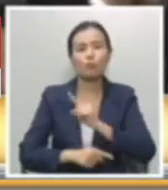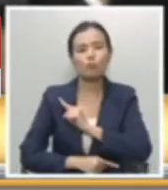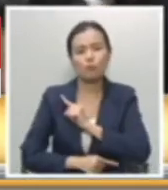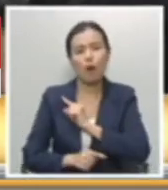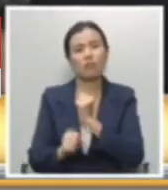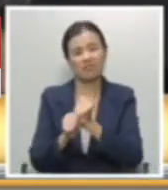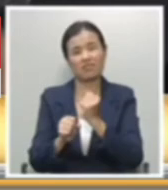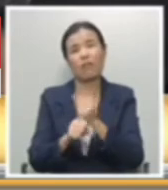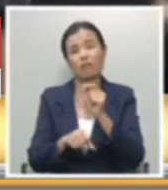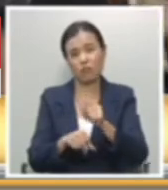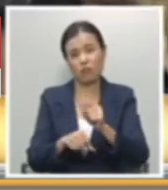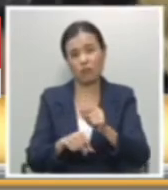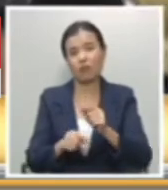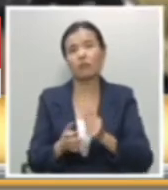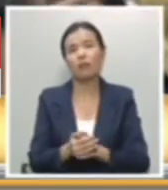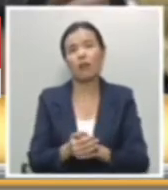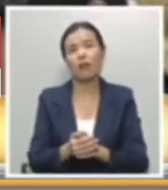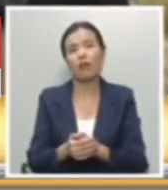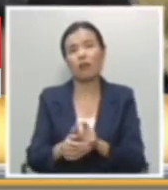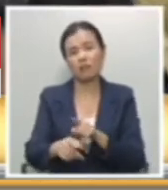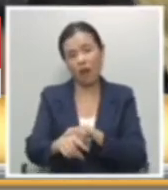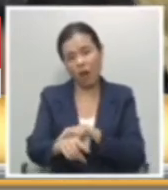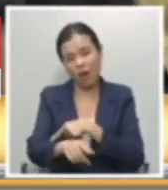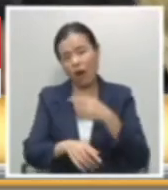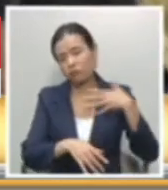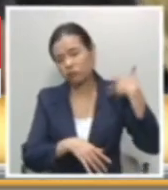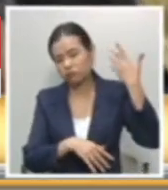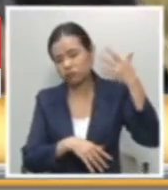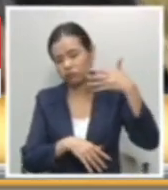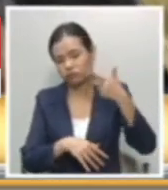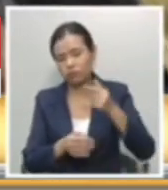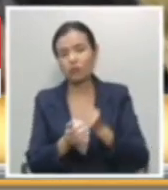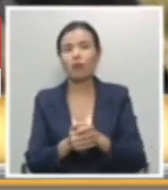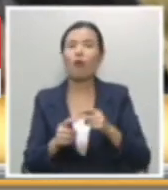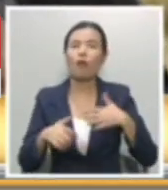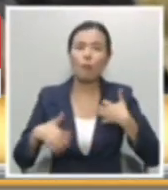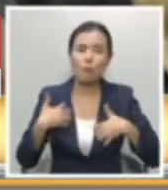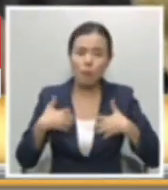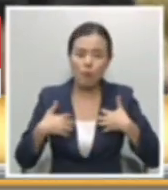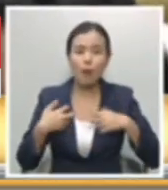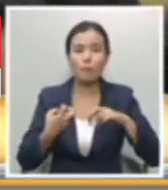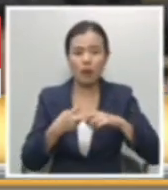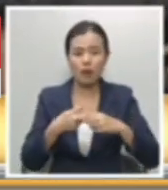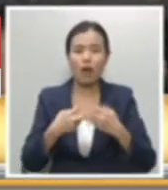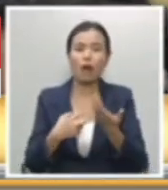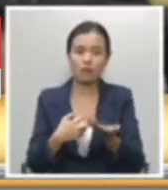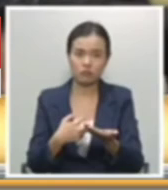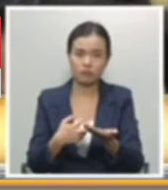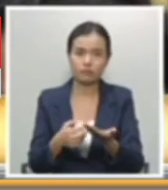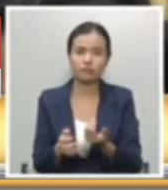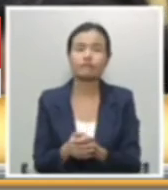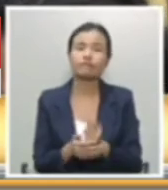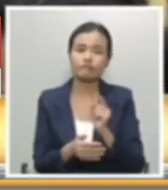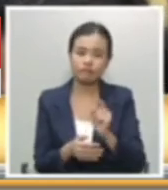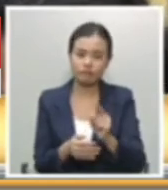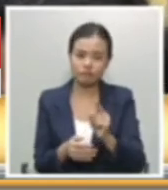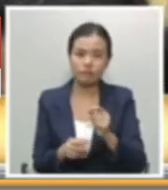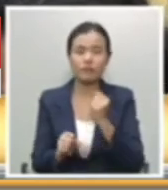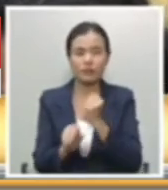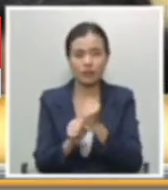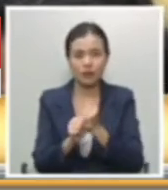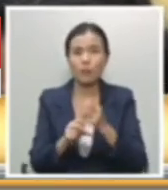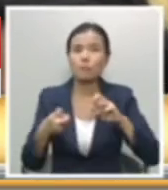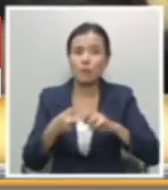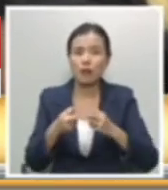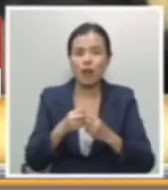นั้นเป็นเวลามาหลายชั่วคนต้องเดือดร้อนอันนี้แหละครับเป็นสิ่งที่เกิดขึ้นเพราะว่า